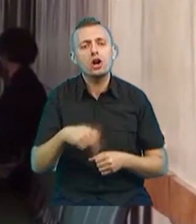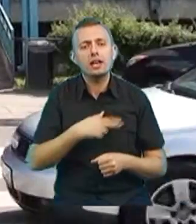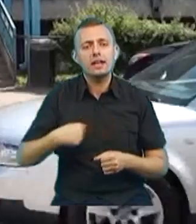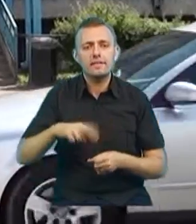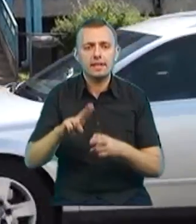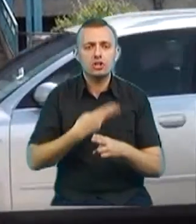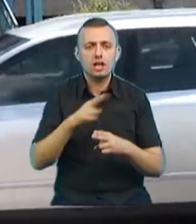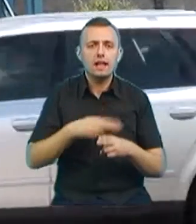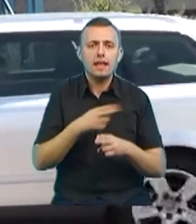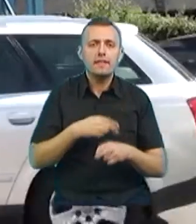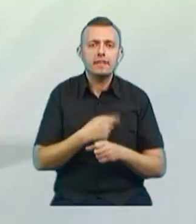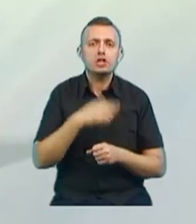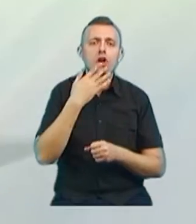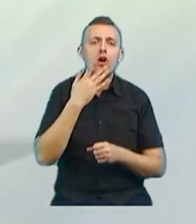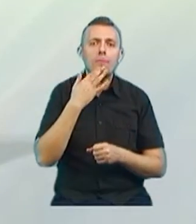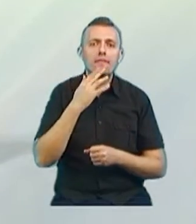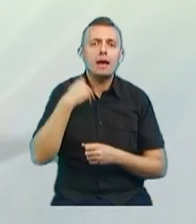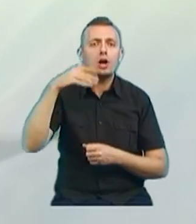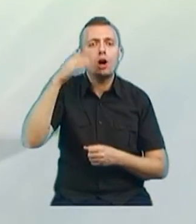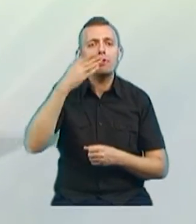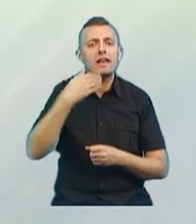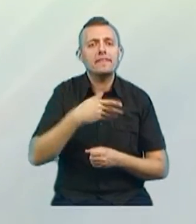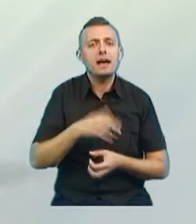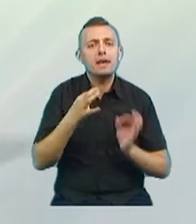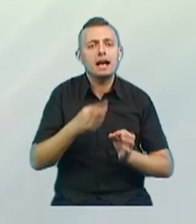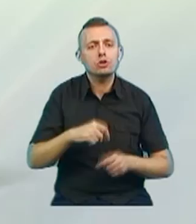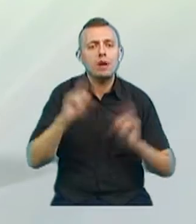sytuacja finansowa kutnowskiej lecznicy.